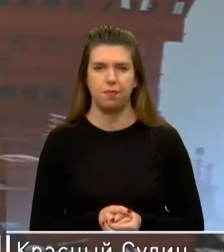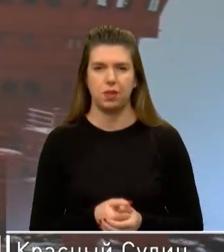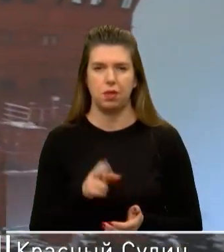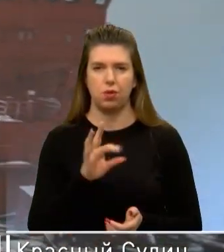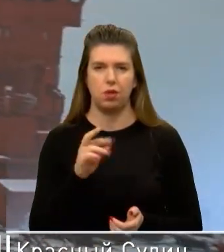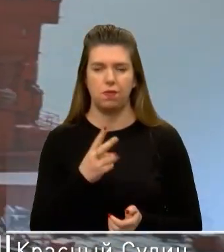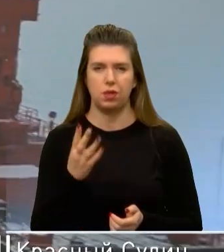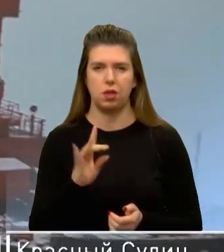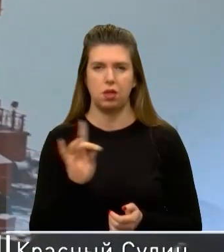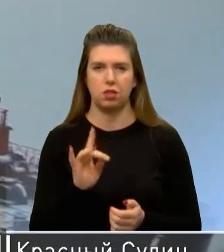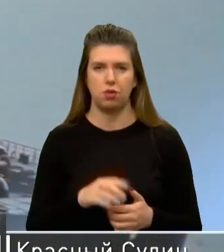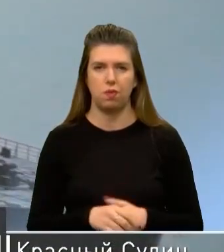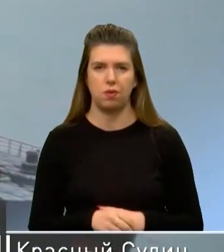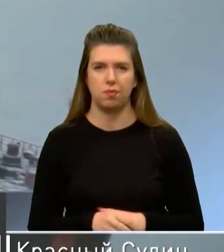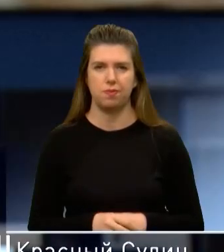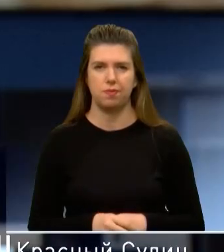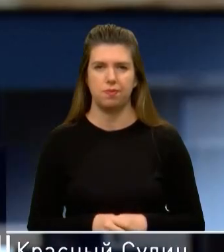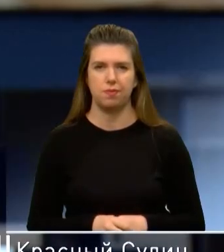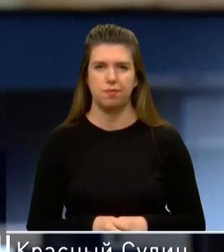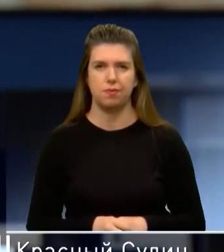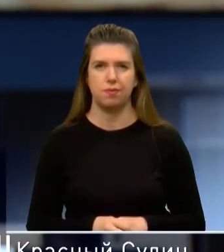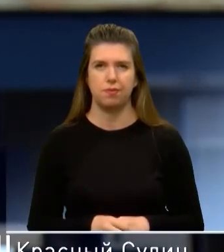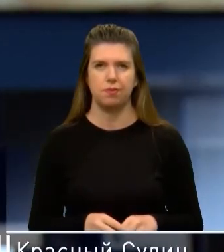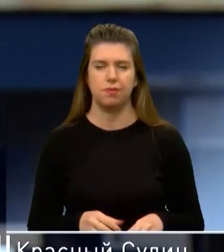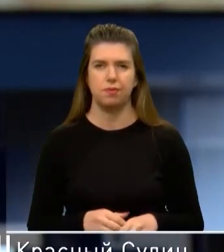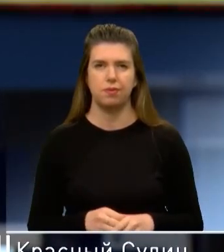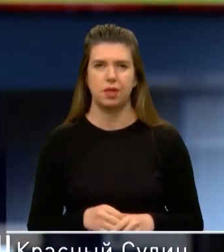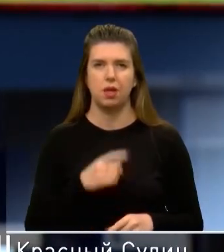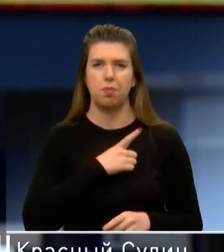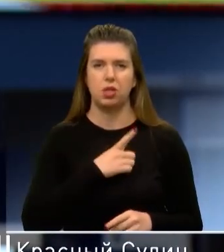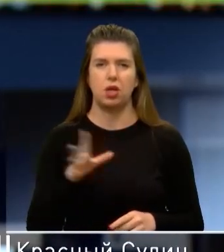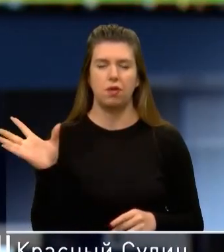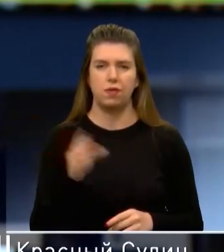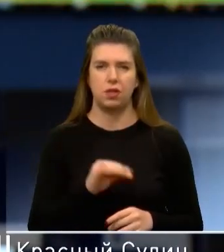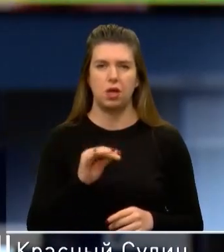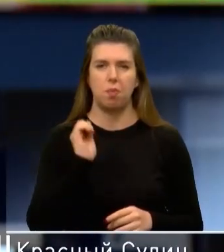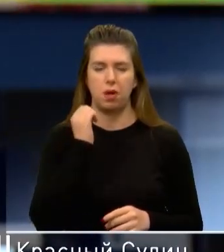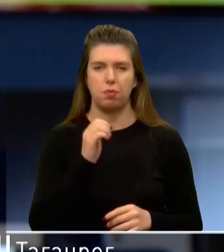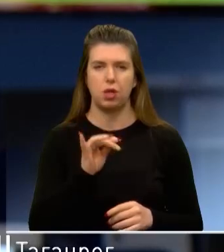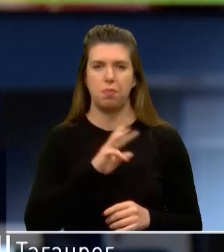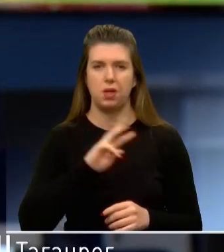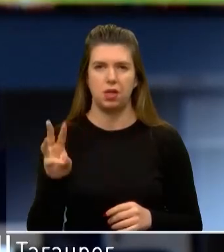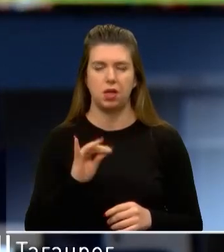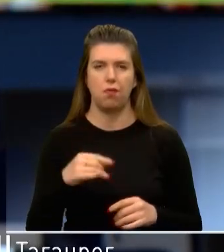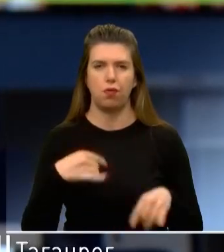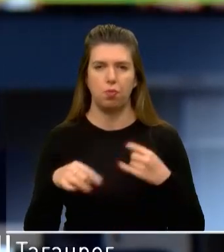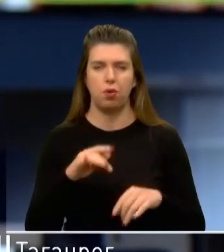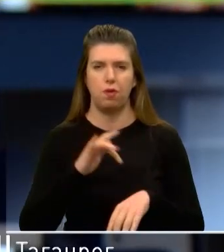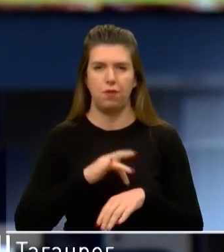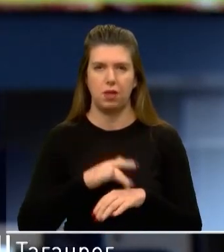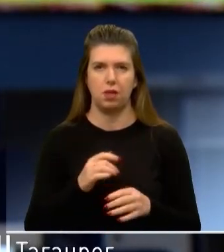дон24 Ростов надону мечтают все и бабушки и миллионеры и футбольные